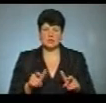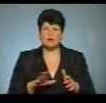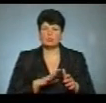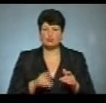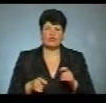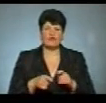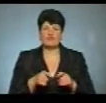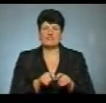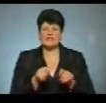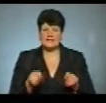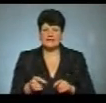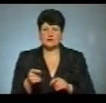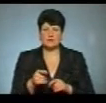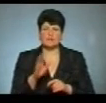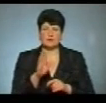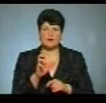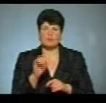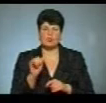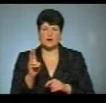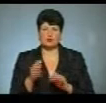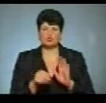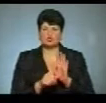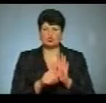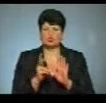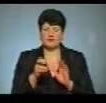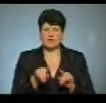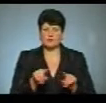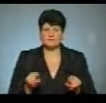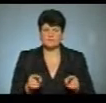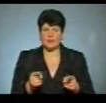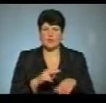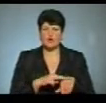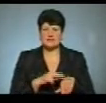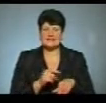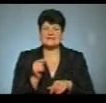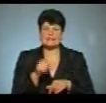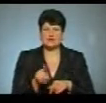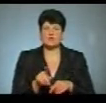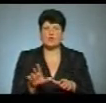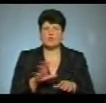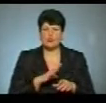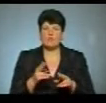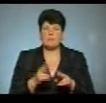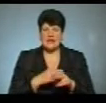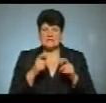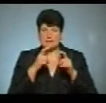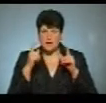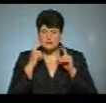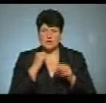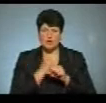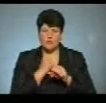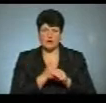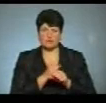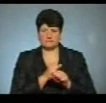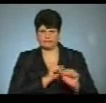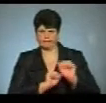на тернополянина Володимира Букатку. 6 квітня його затримали поліцейські за те, що він був без маски, чинив опір правоохоронцям